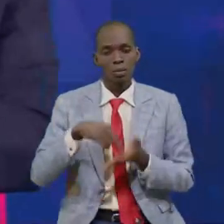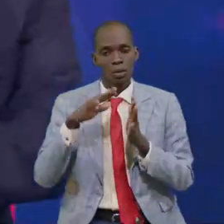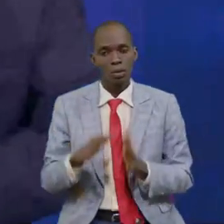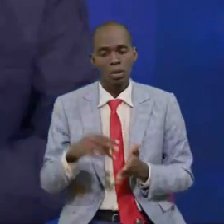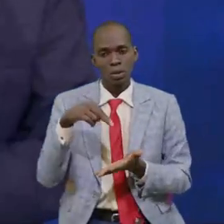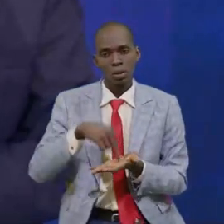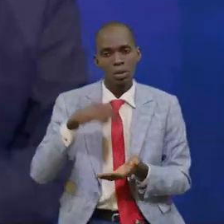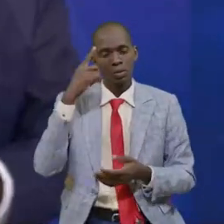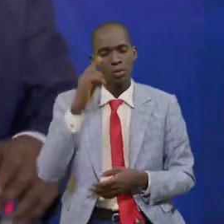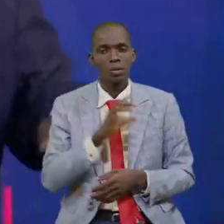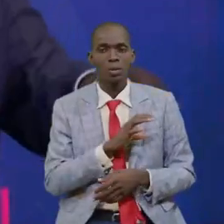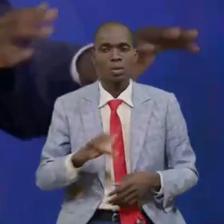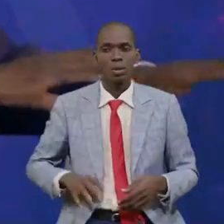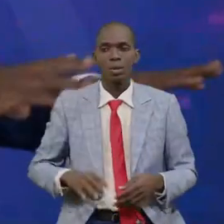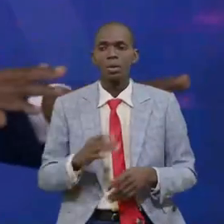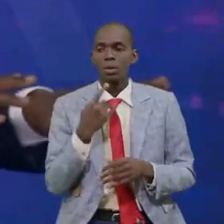pas